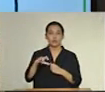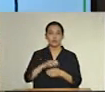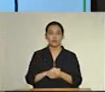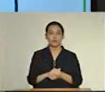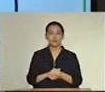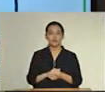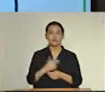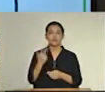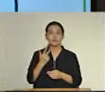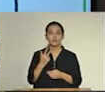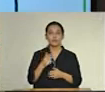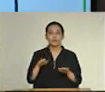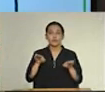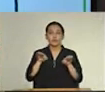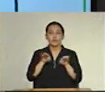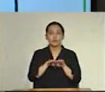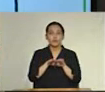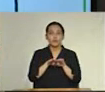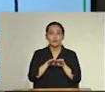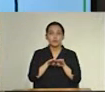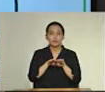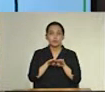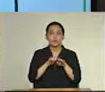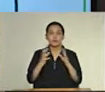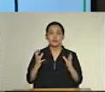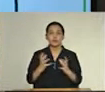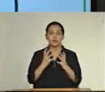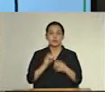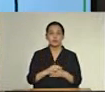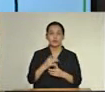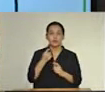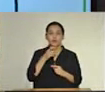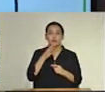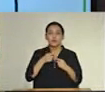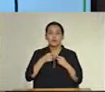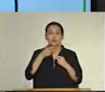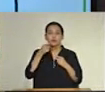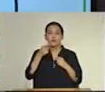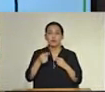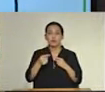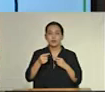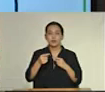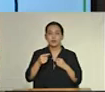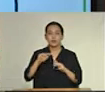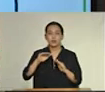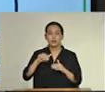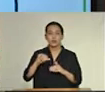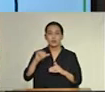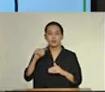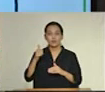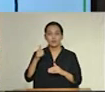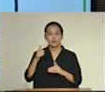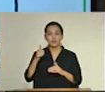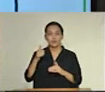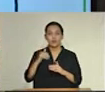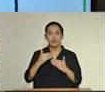idishni berk holatda, zich holatda yopiladi. Ma'lum bir vaqt o'tgandan keyin, demak, birinchi idishda, ya'ni